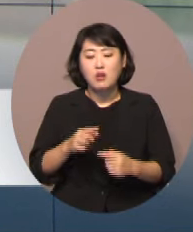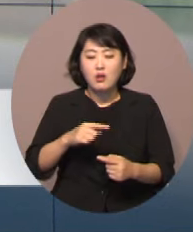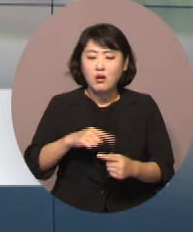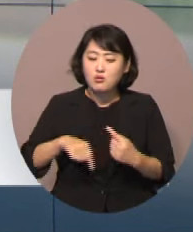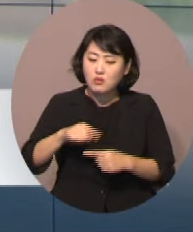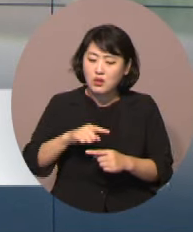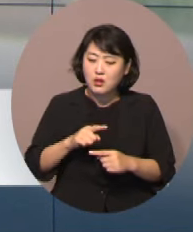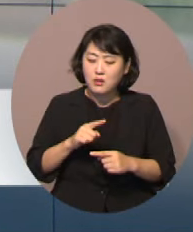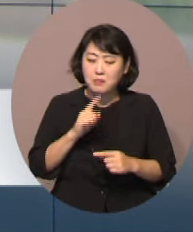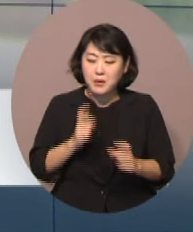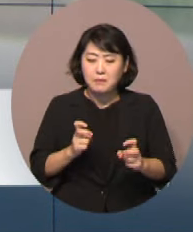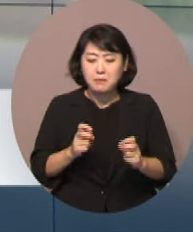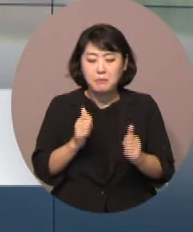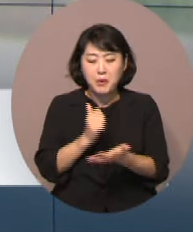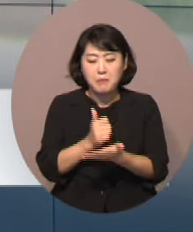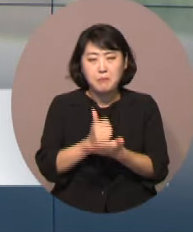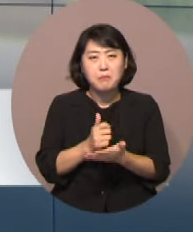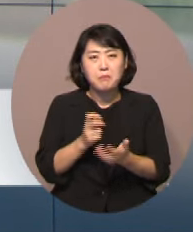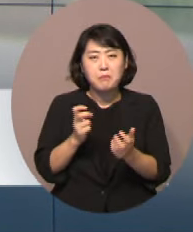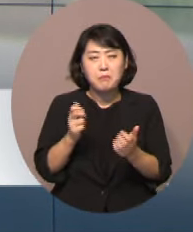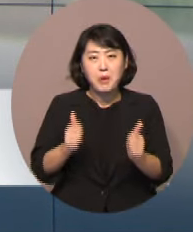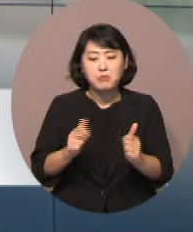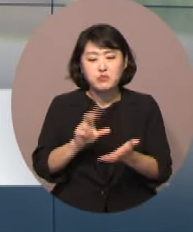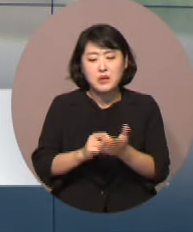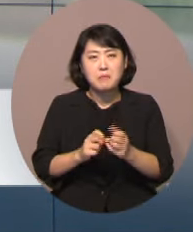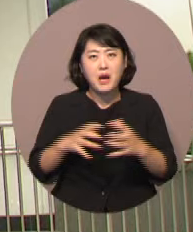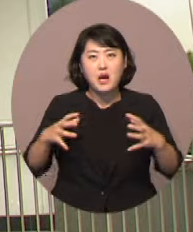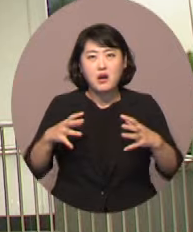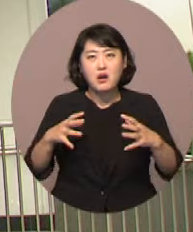번지지 않을까 우려하고 있습니다 이승섭